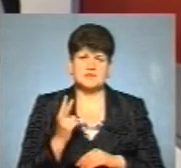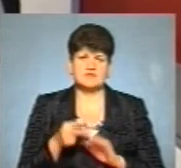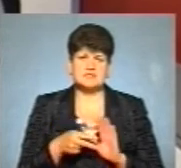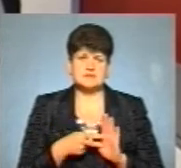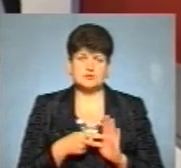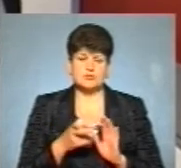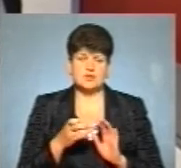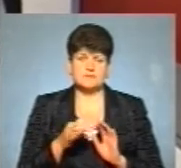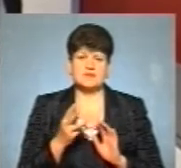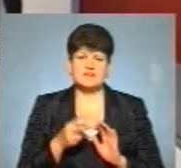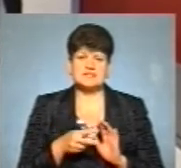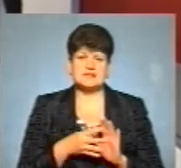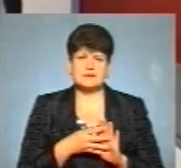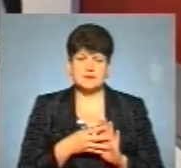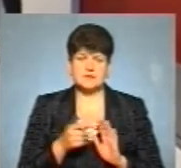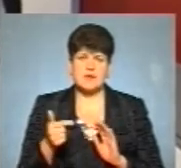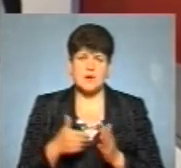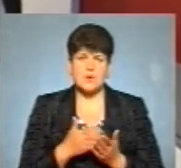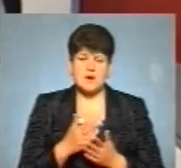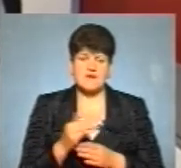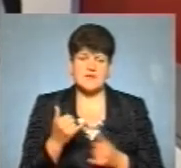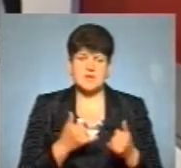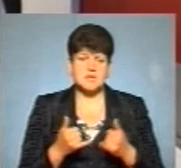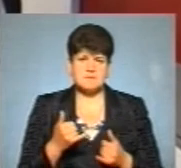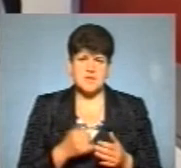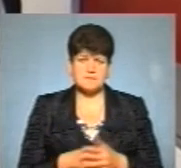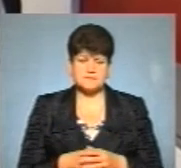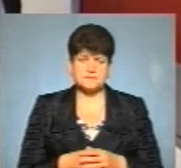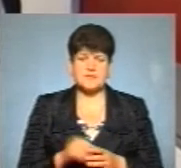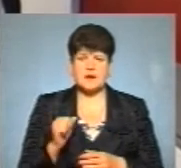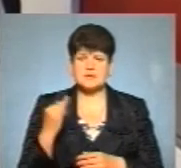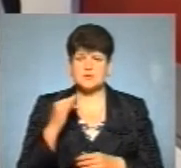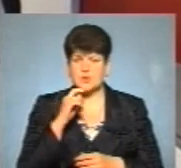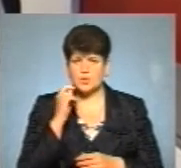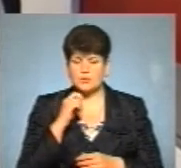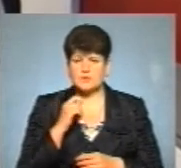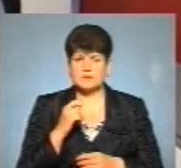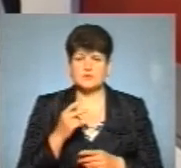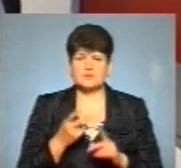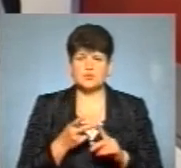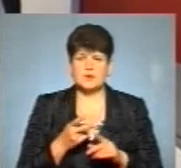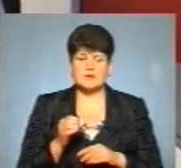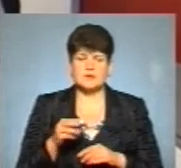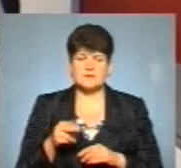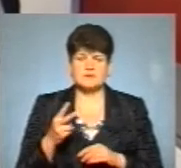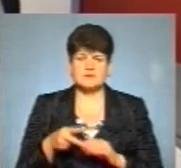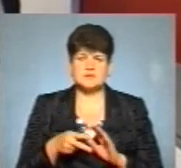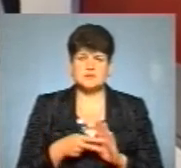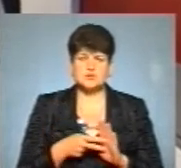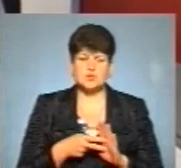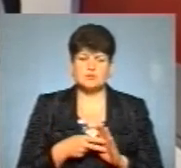27 і 29, географія і хімія. А історія України в 2-й етап